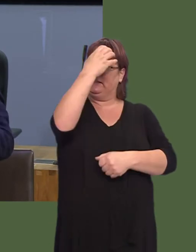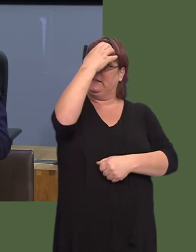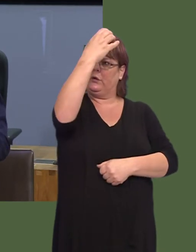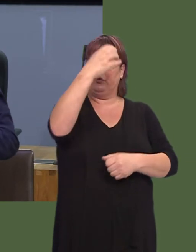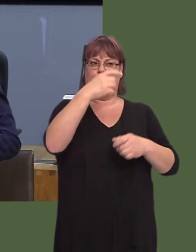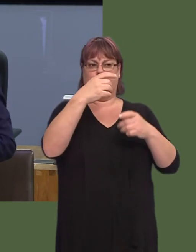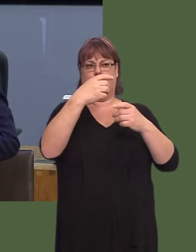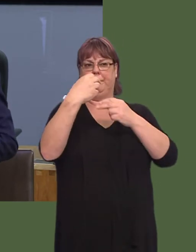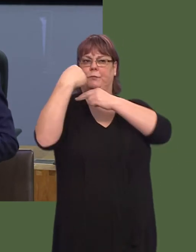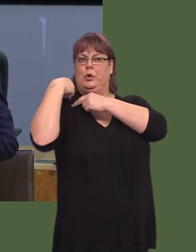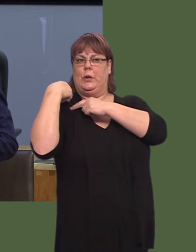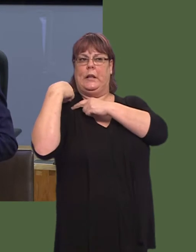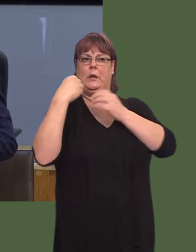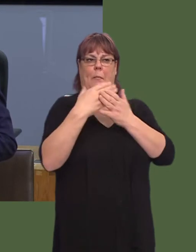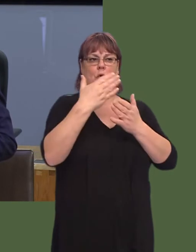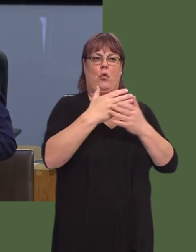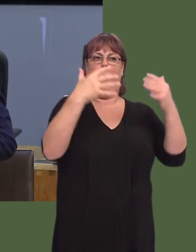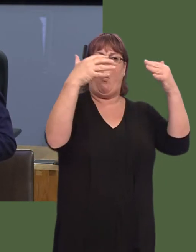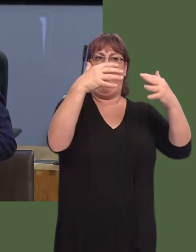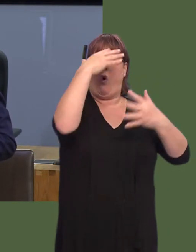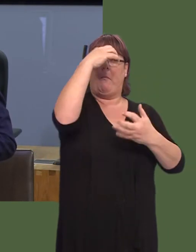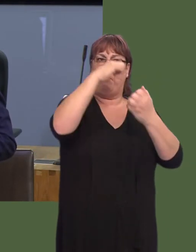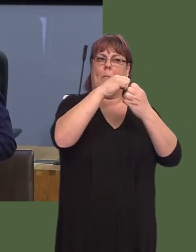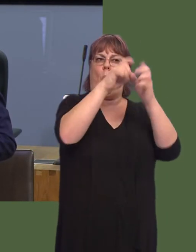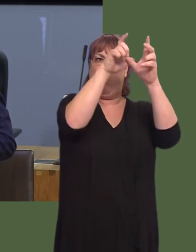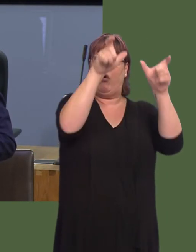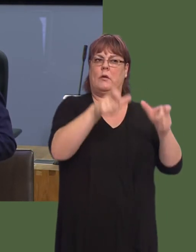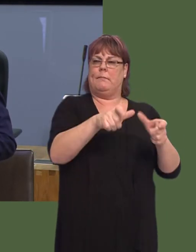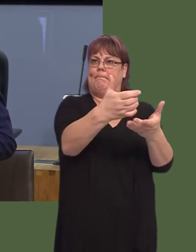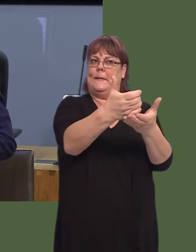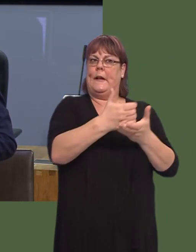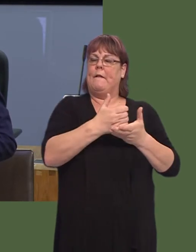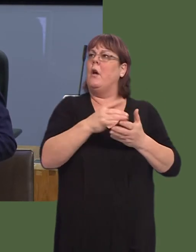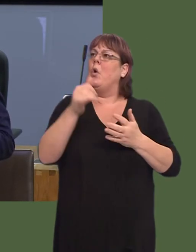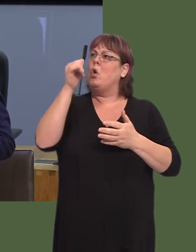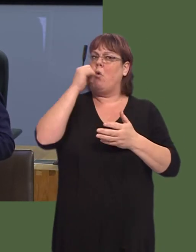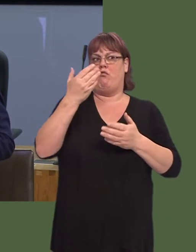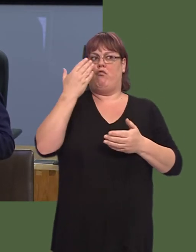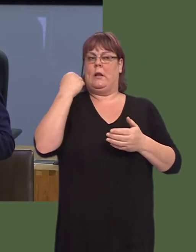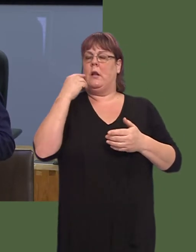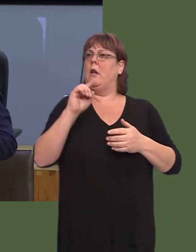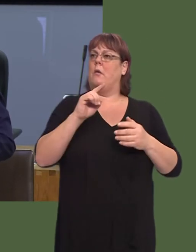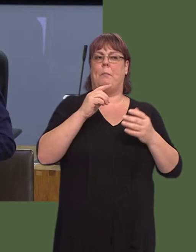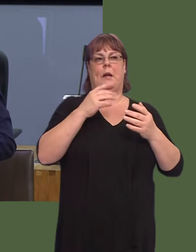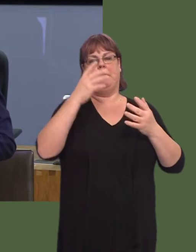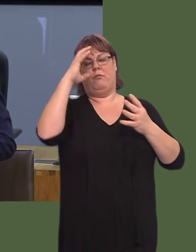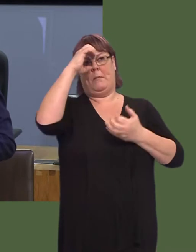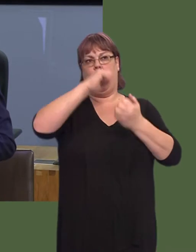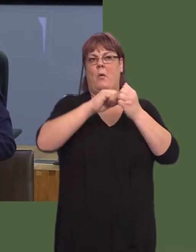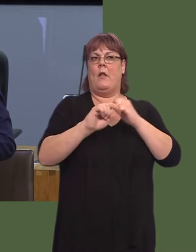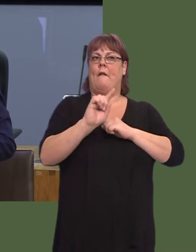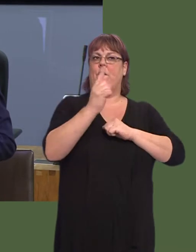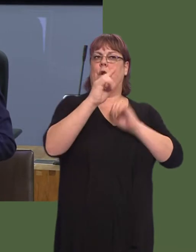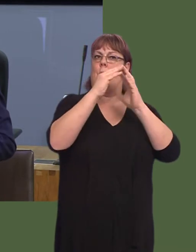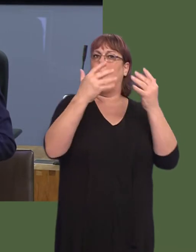rhyfel. Dwi'n cynnabod fel rhan o goffau y rhyfel byd cyntaf fod eich llywodraeth chi wedi lansio cynllun grant i gefnogi atgyweirio